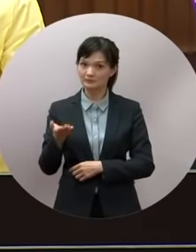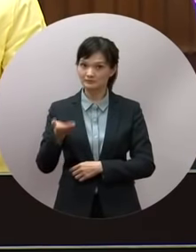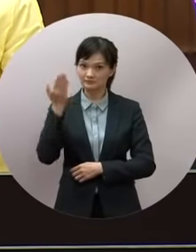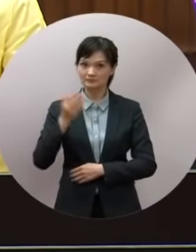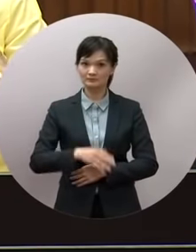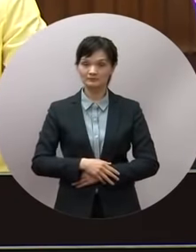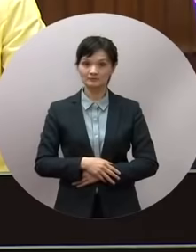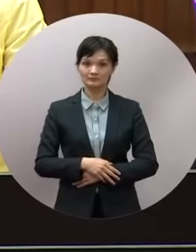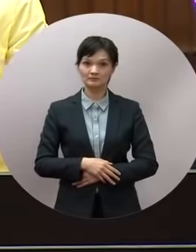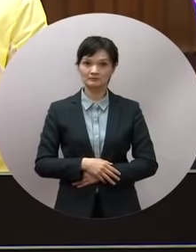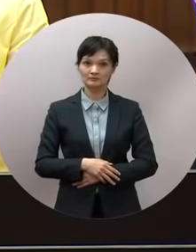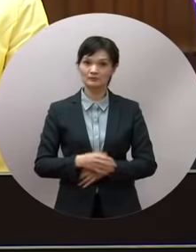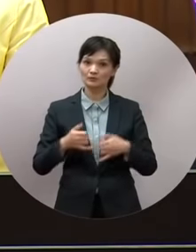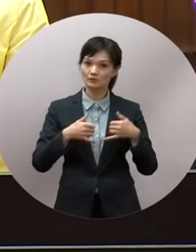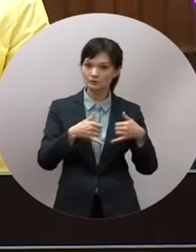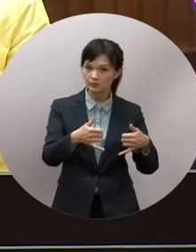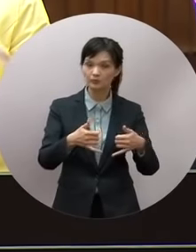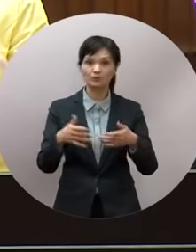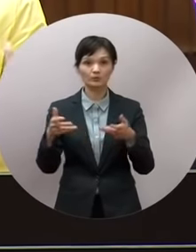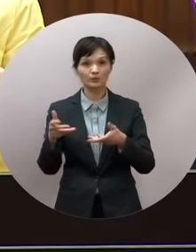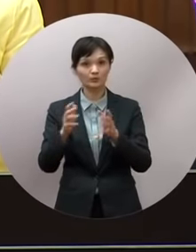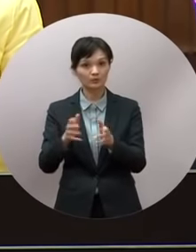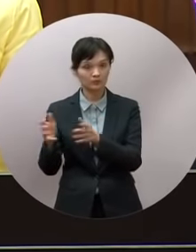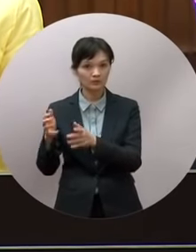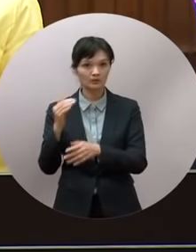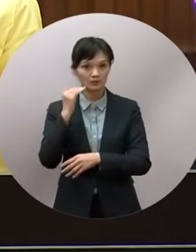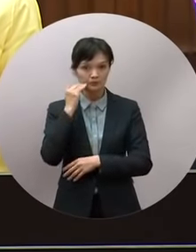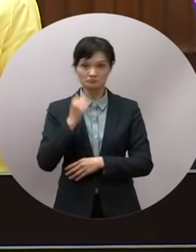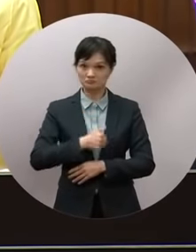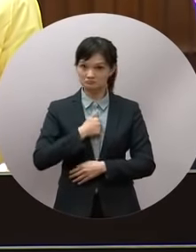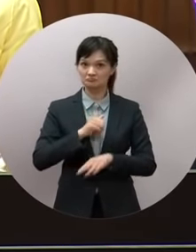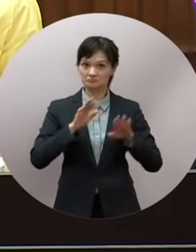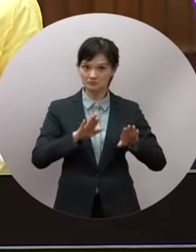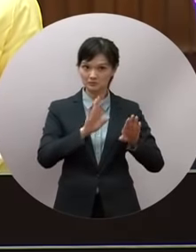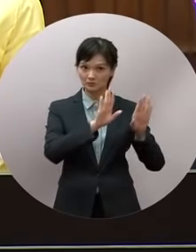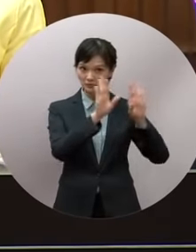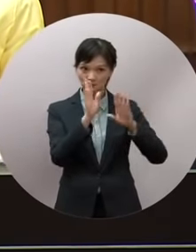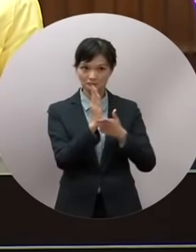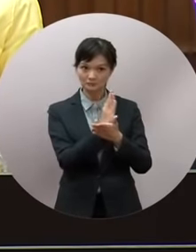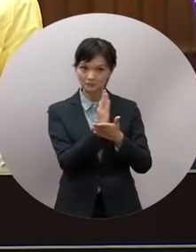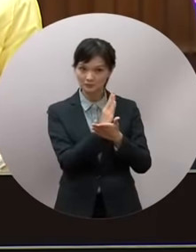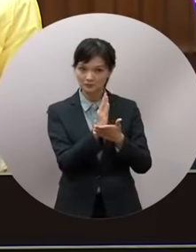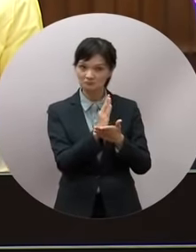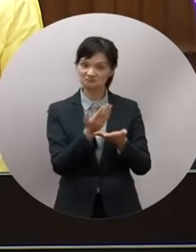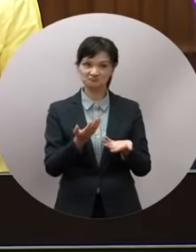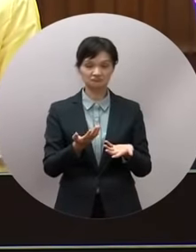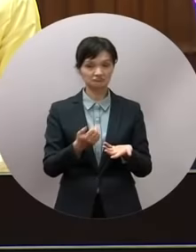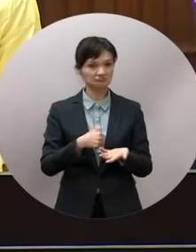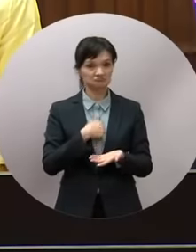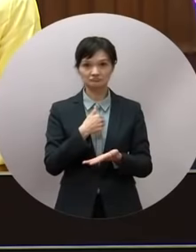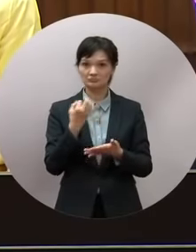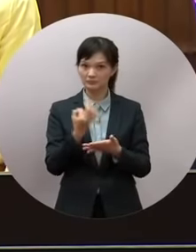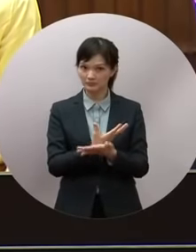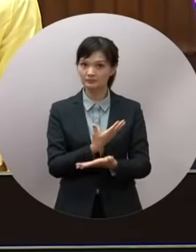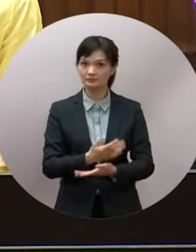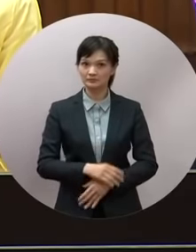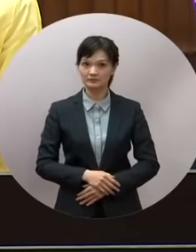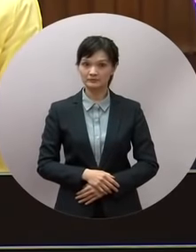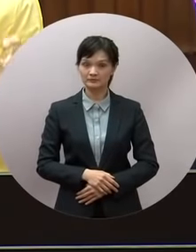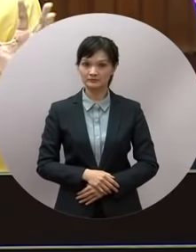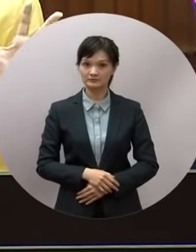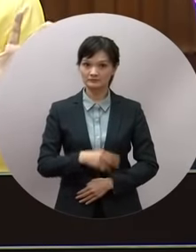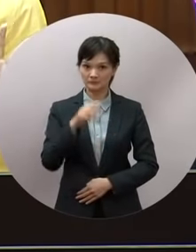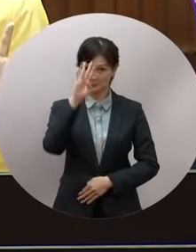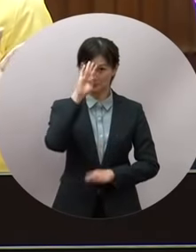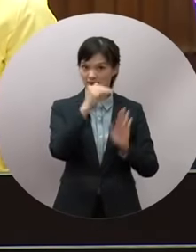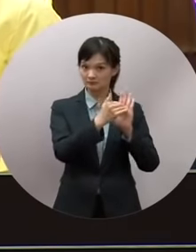么使用状况路或者建设都要用现况来评估，那怎么会有前瞻性呢？其实防